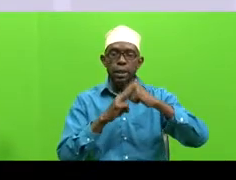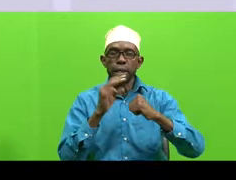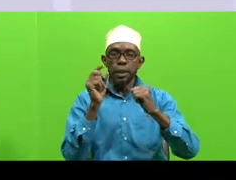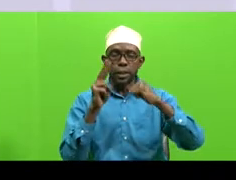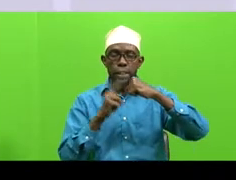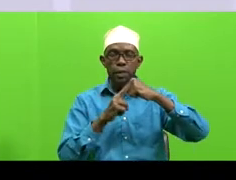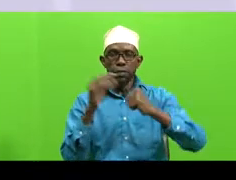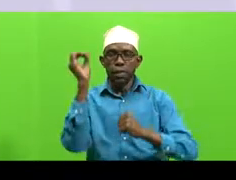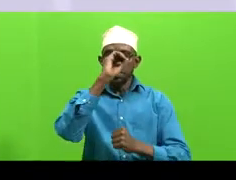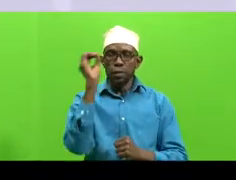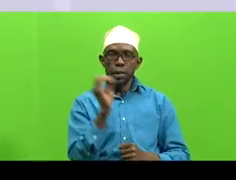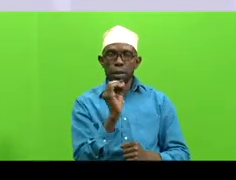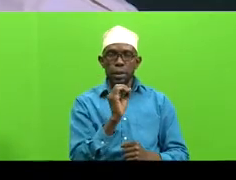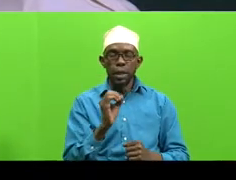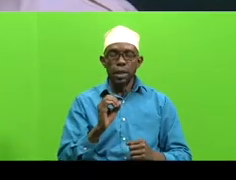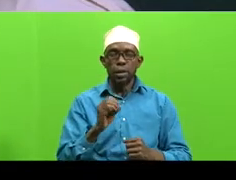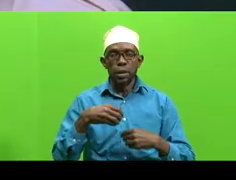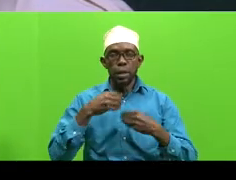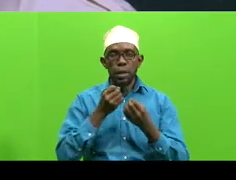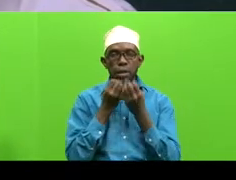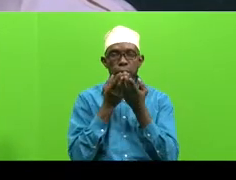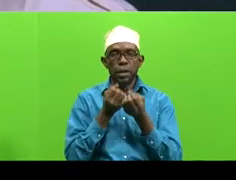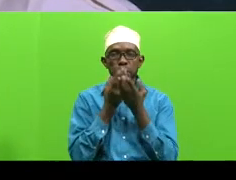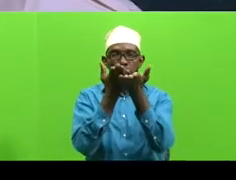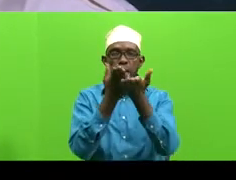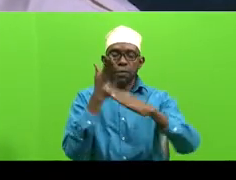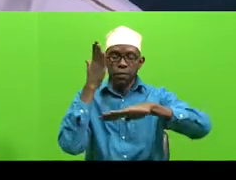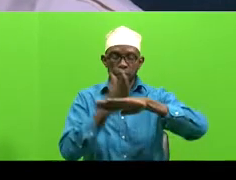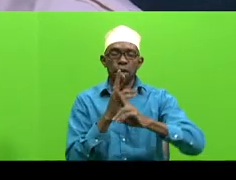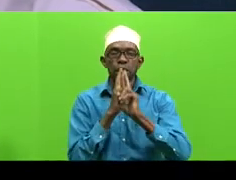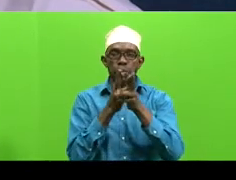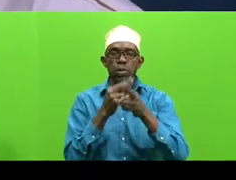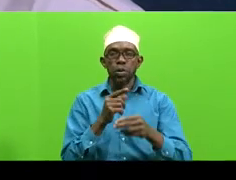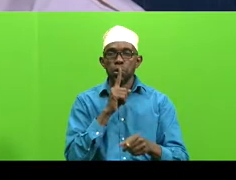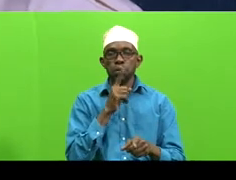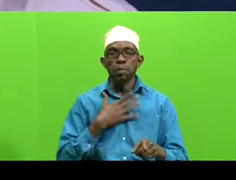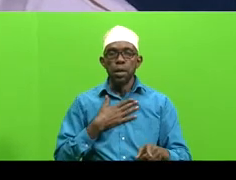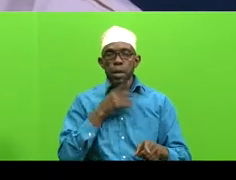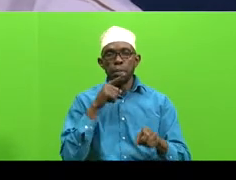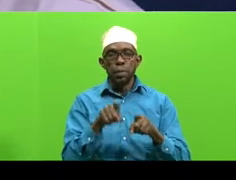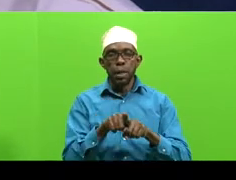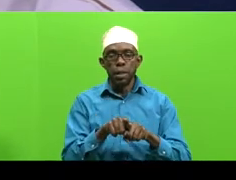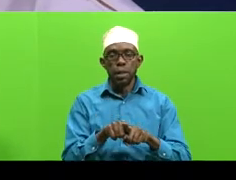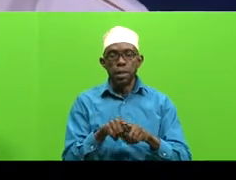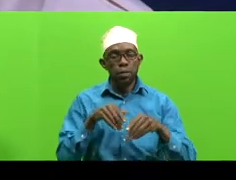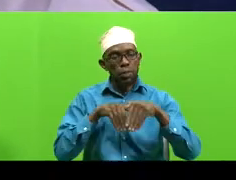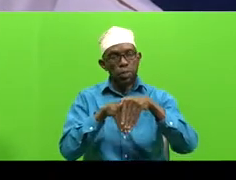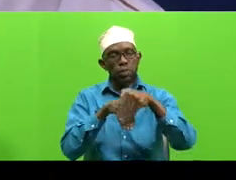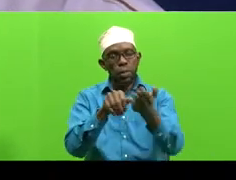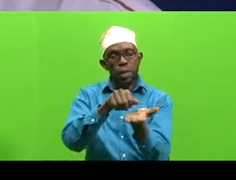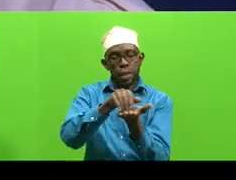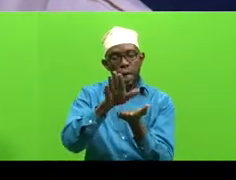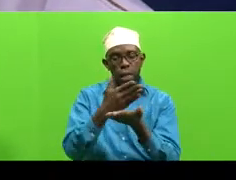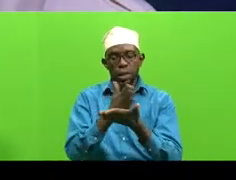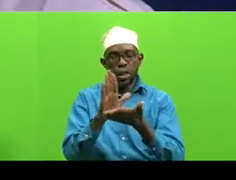of deliberate fake news. Kama hauna uhakika na kitu, ndugu zanguni, usiforward,